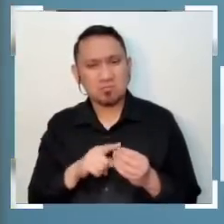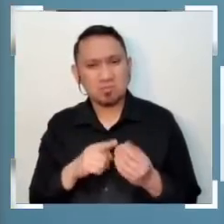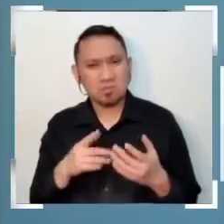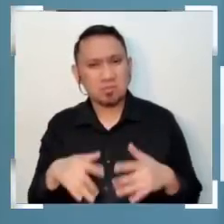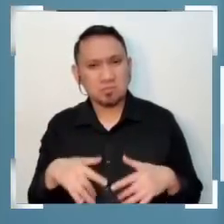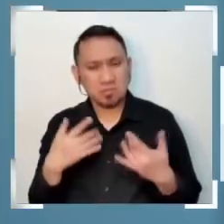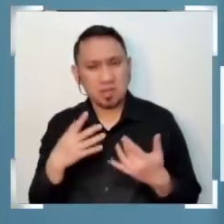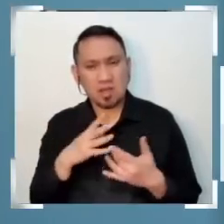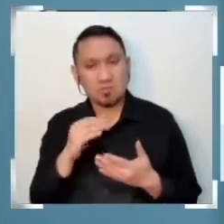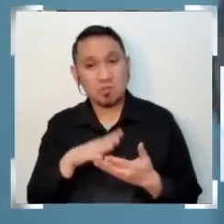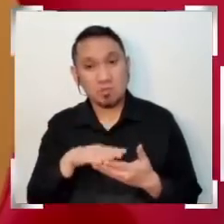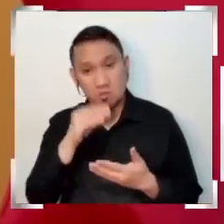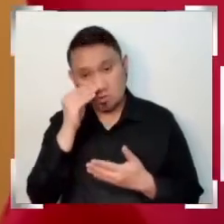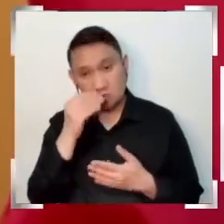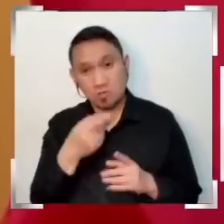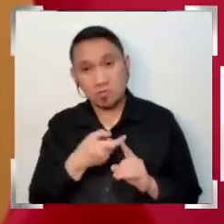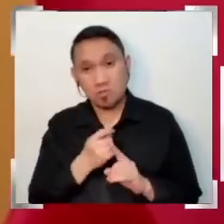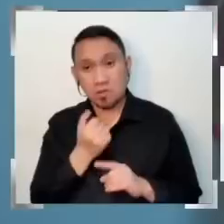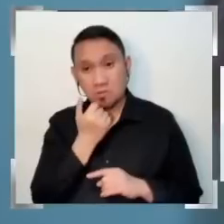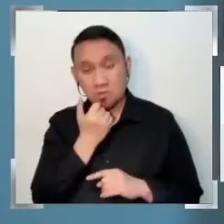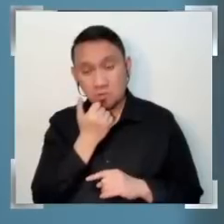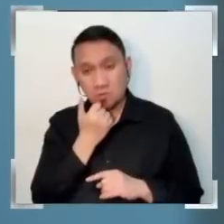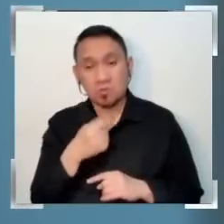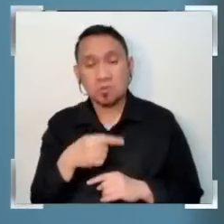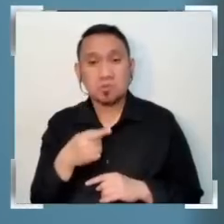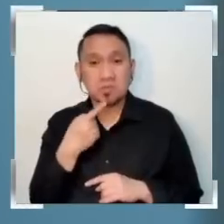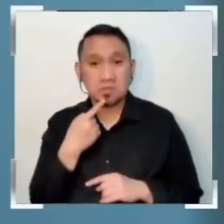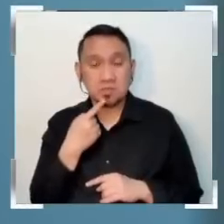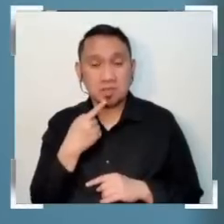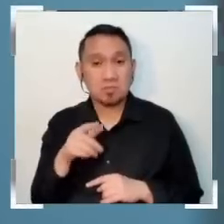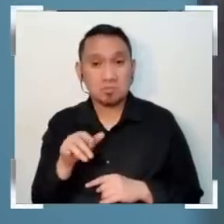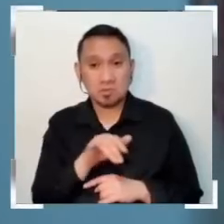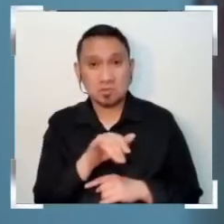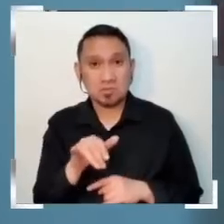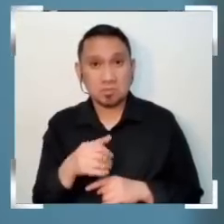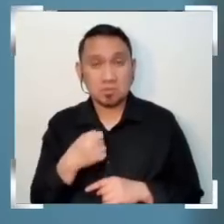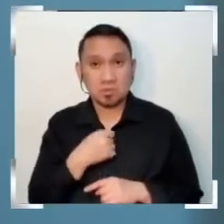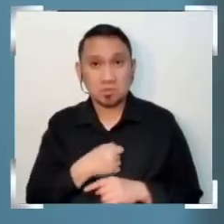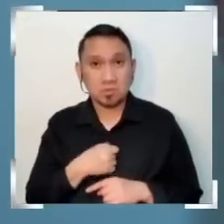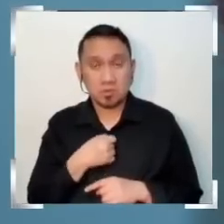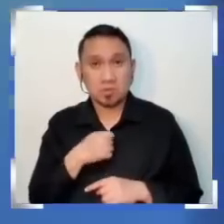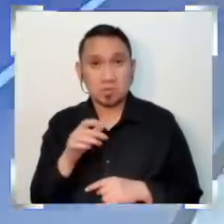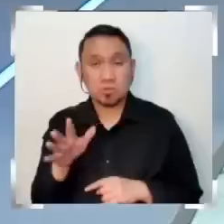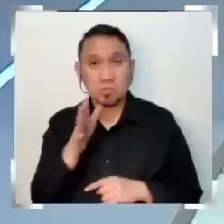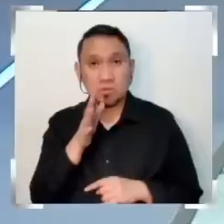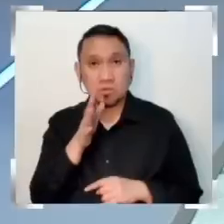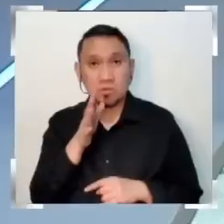pagkakamali. Nag-emotional din siya nang humingi ng paumanhin sa kanyang ina.